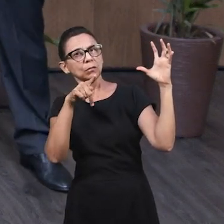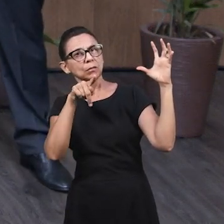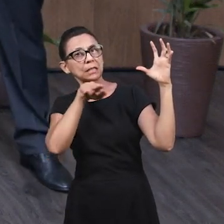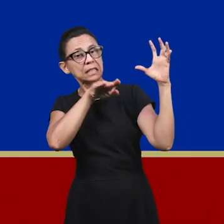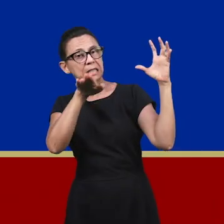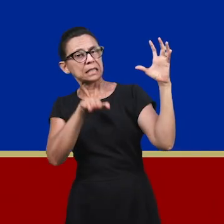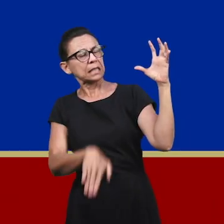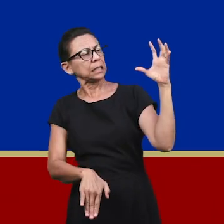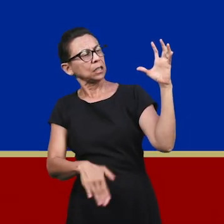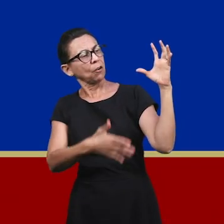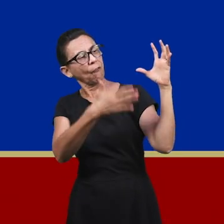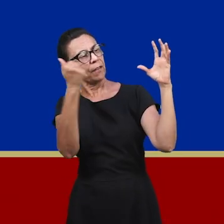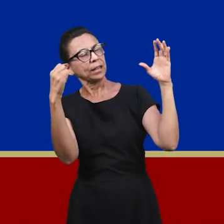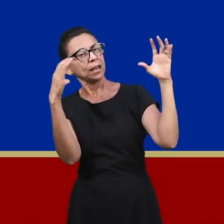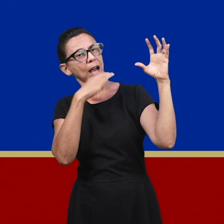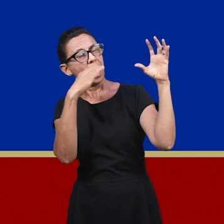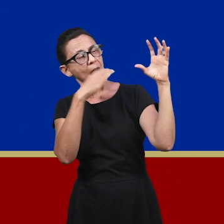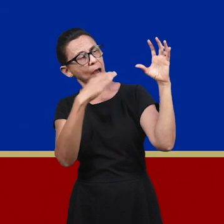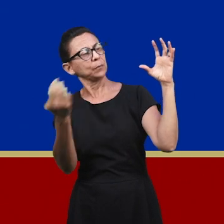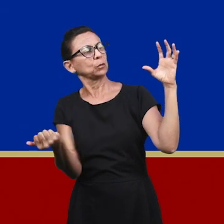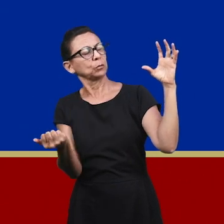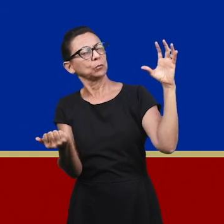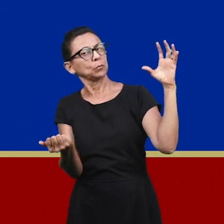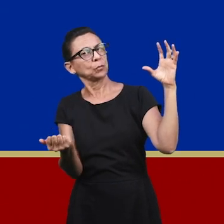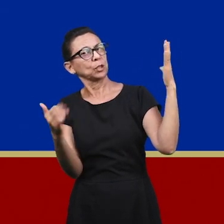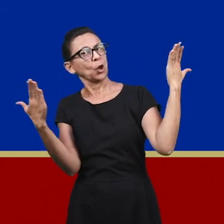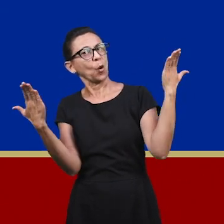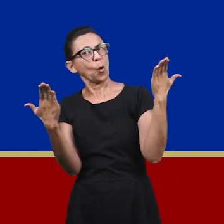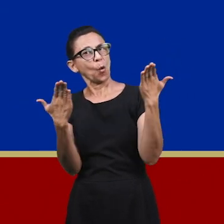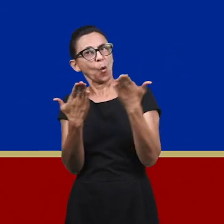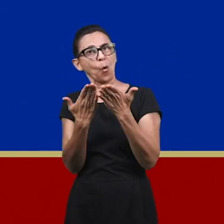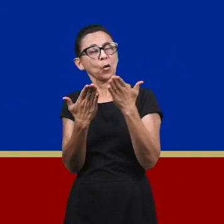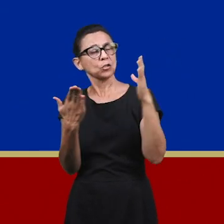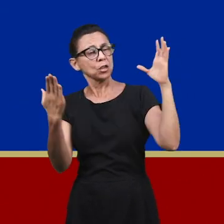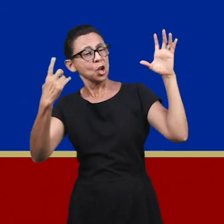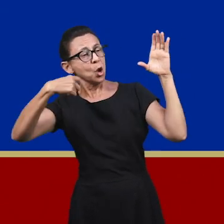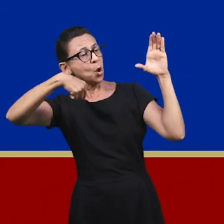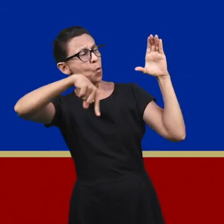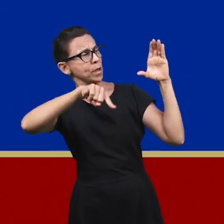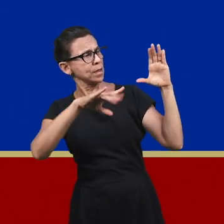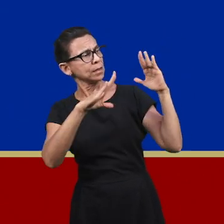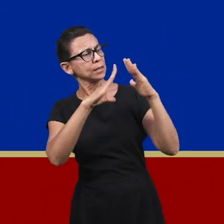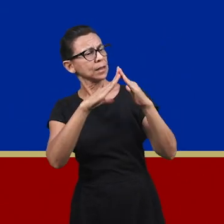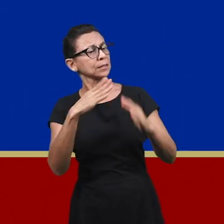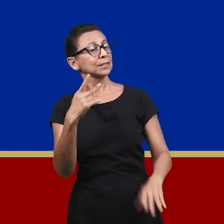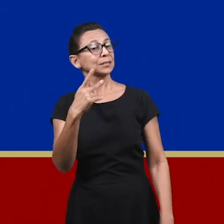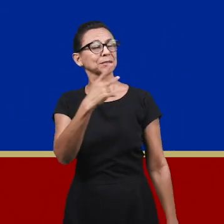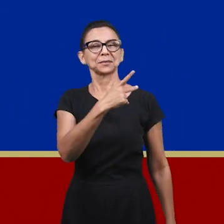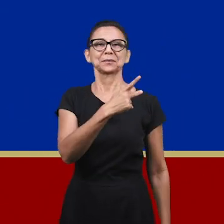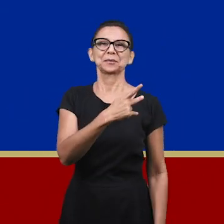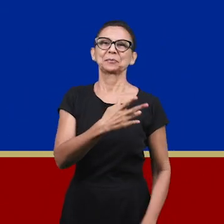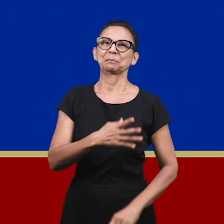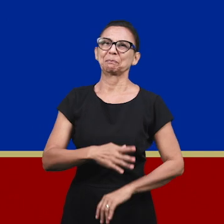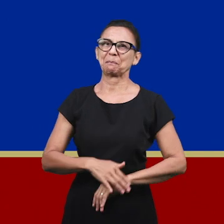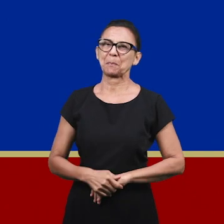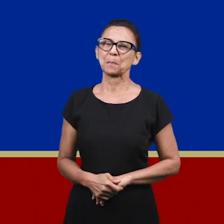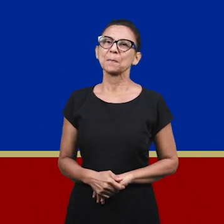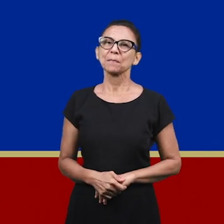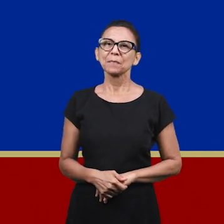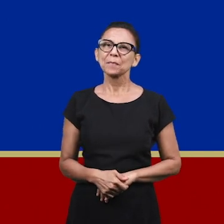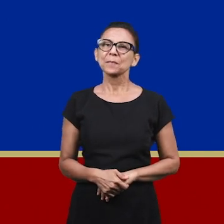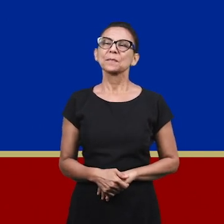me faut Porque hoje, rester chez toi, dans ta maison. L'élection de l'homme a eleição vient de Dieu.